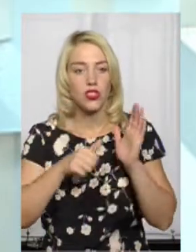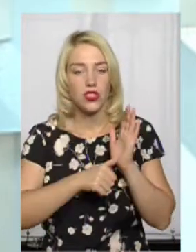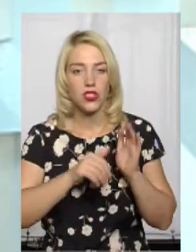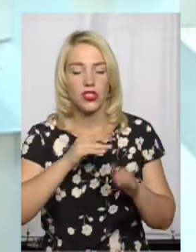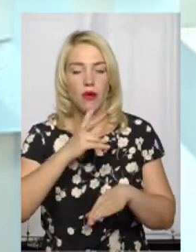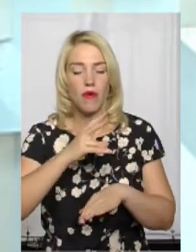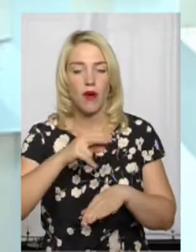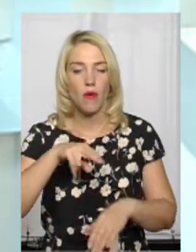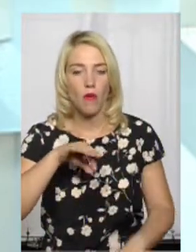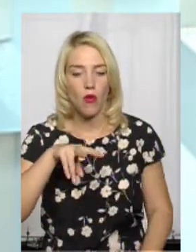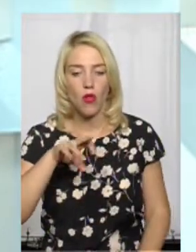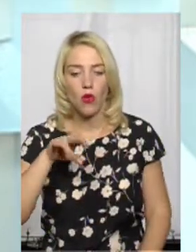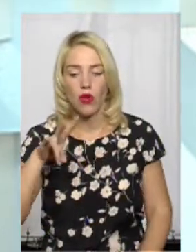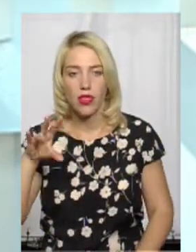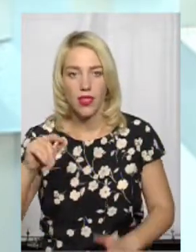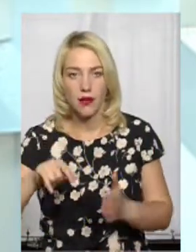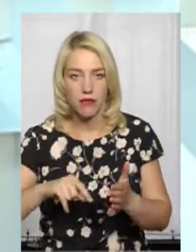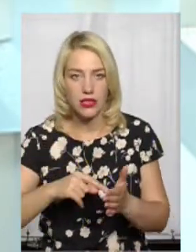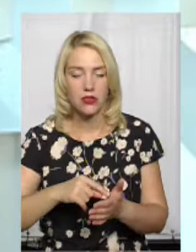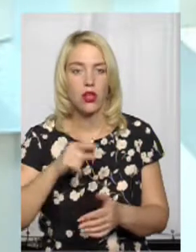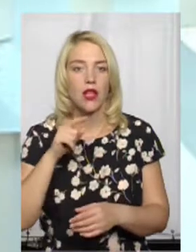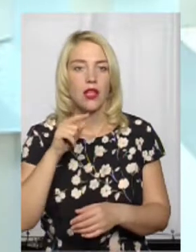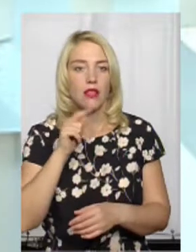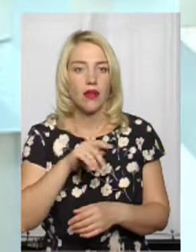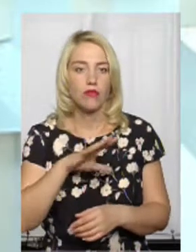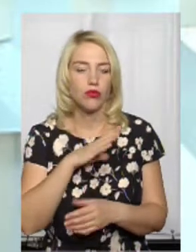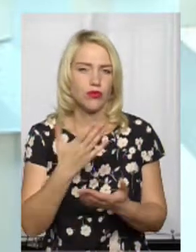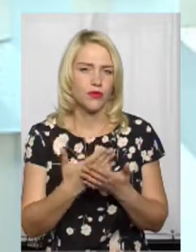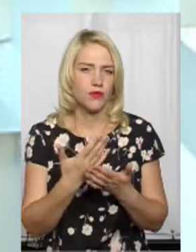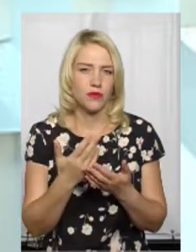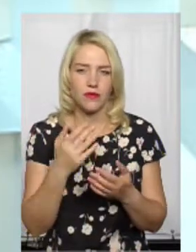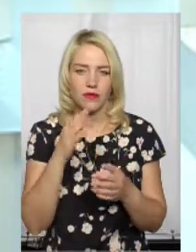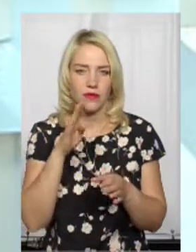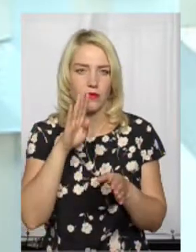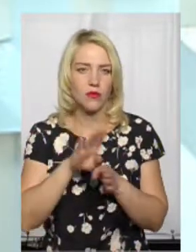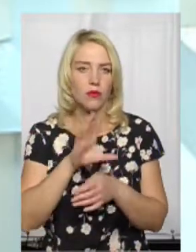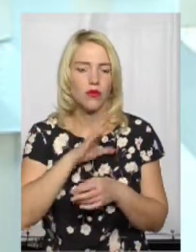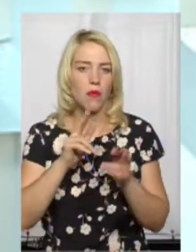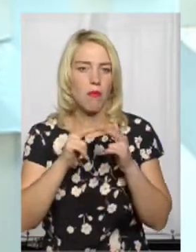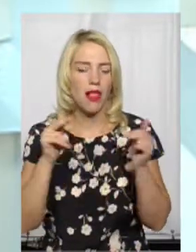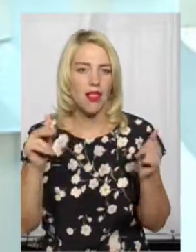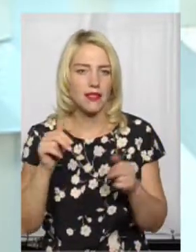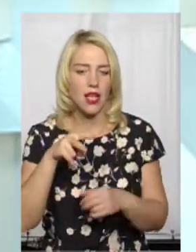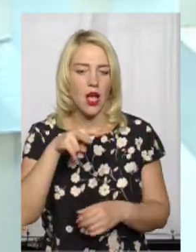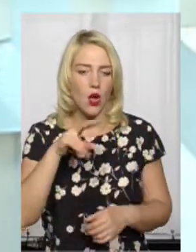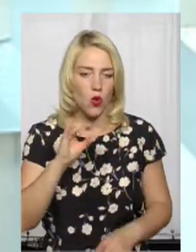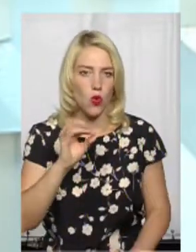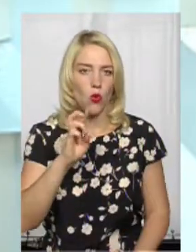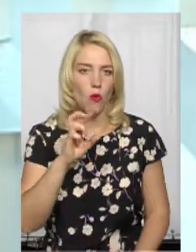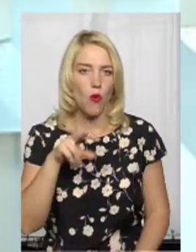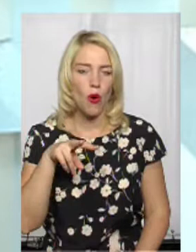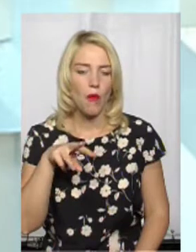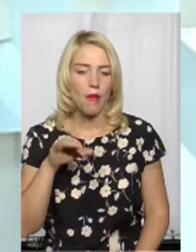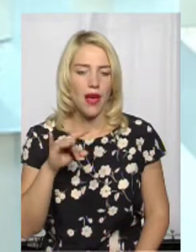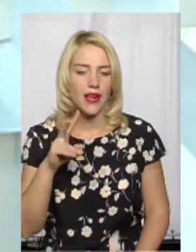місті Полонному. Там дійсно був колись чи то палац Любомирських, чи то інша якась споруда на